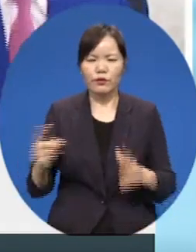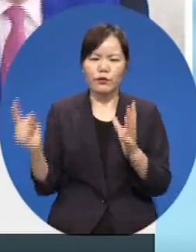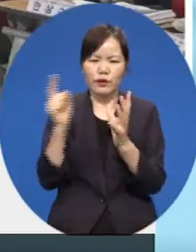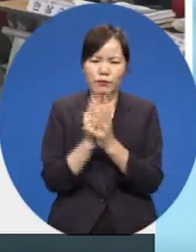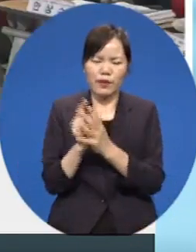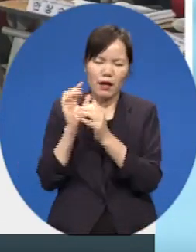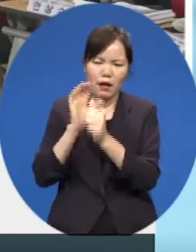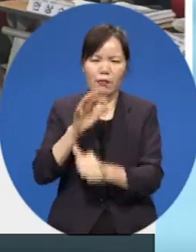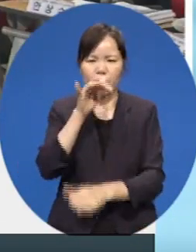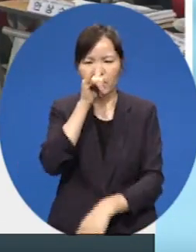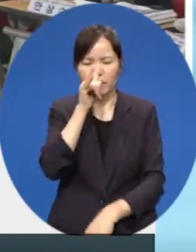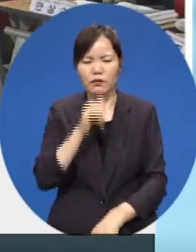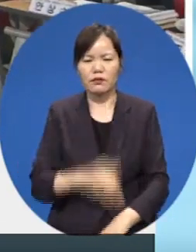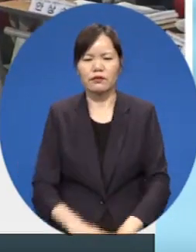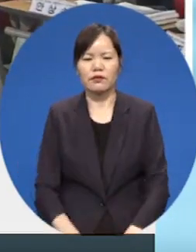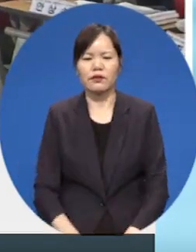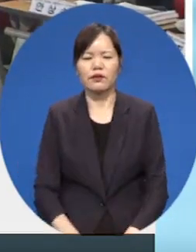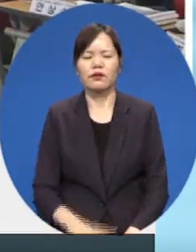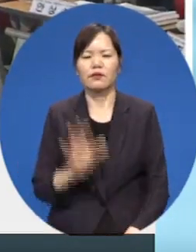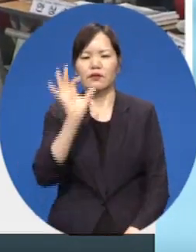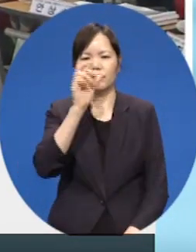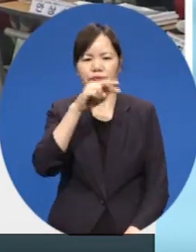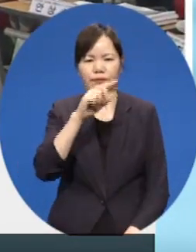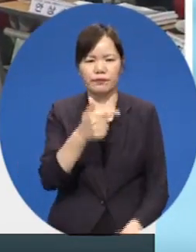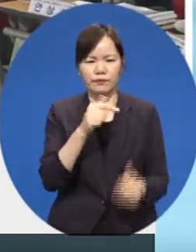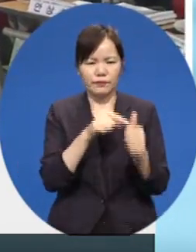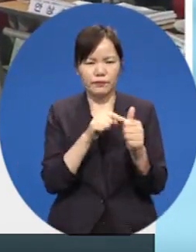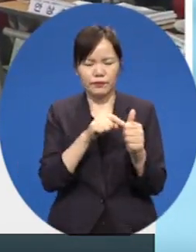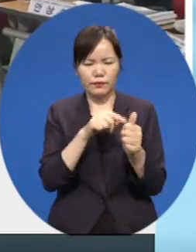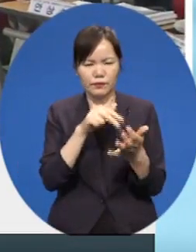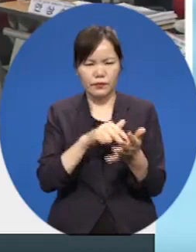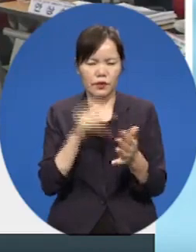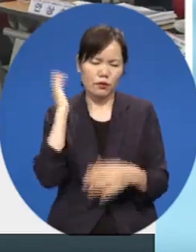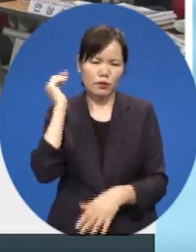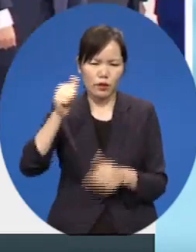겁니다. 윤석열 후보로서는 대통령이 돼도